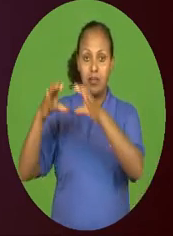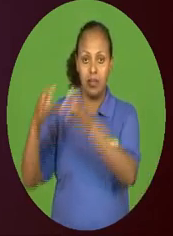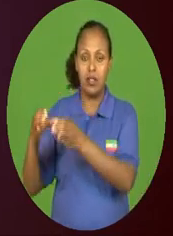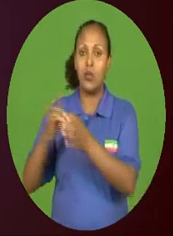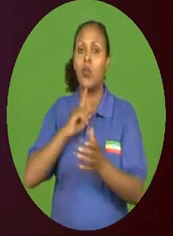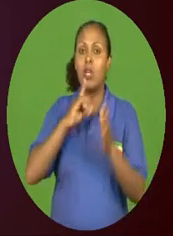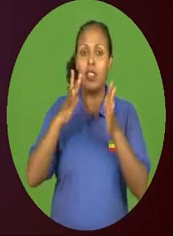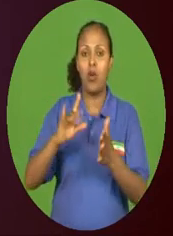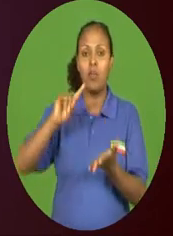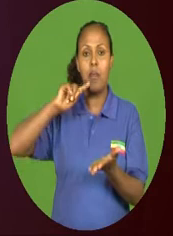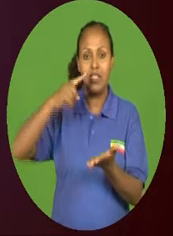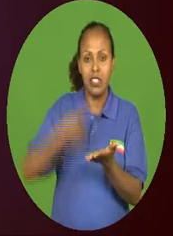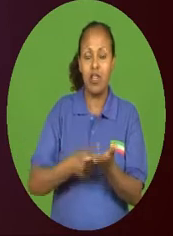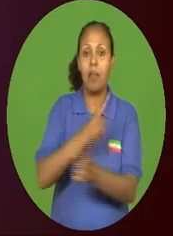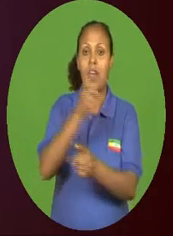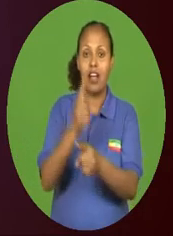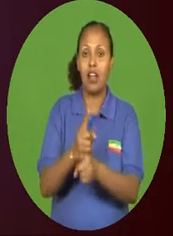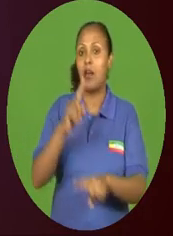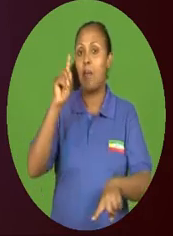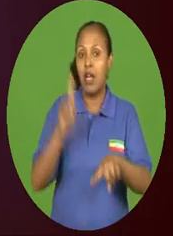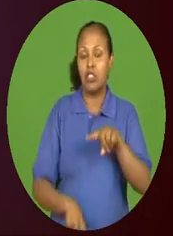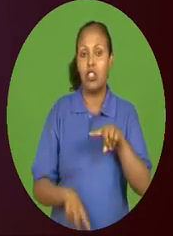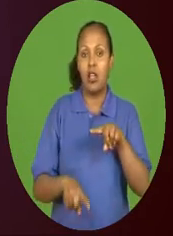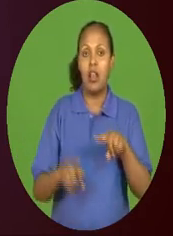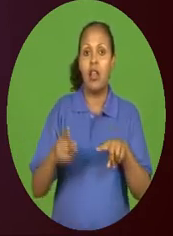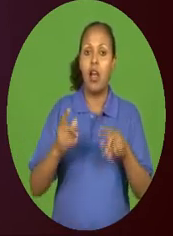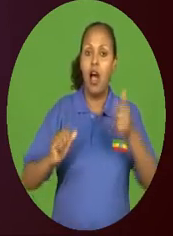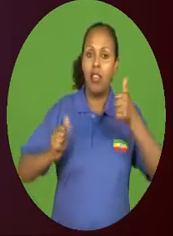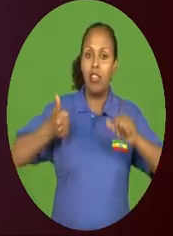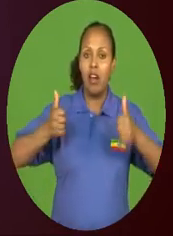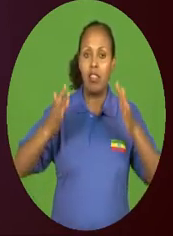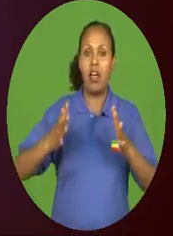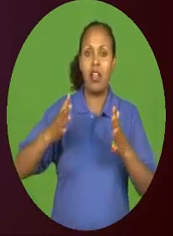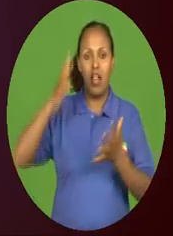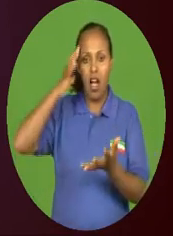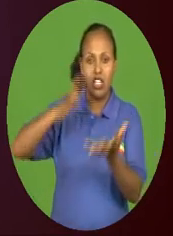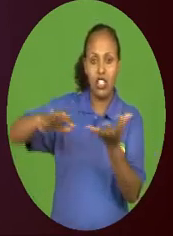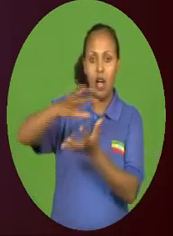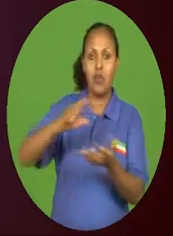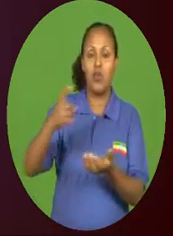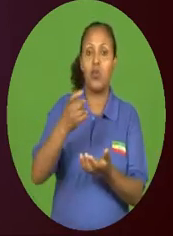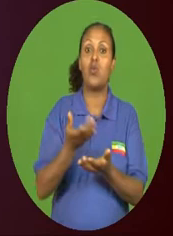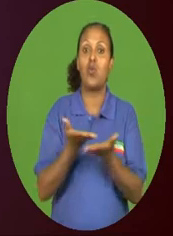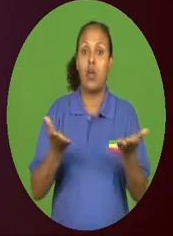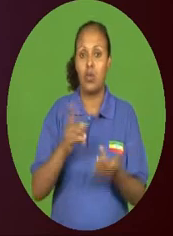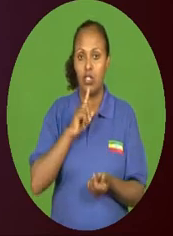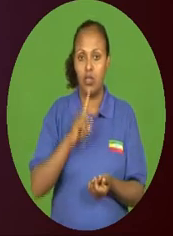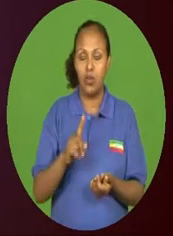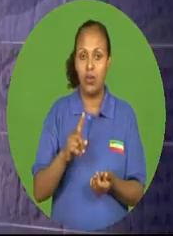ደግሞ እውነታውን በማስረጃ ማረጋገጥ የማይቻል አጠራጣሪና አሻሚ ጉዳዮችን